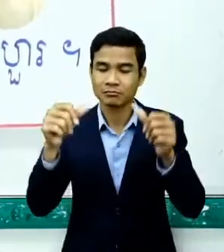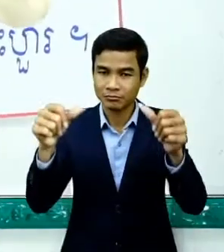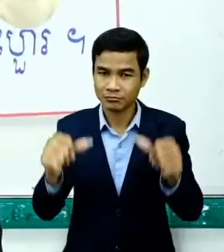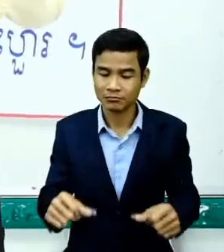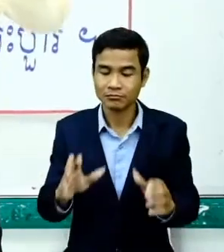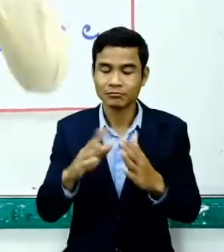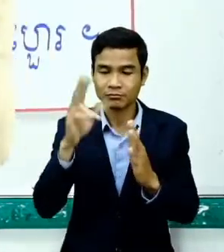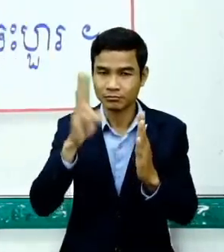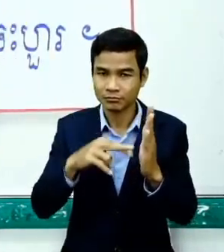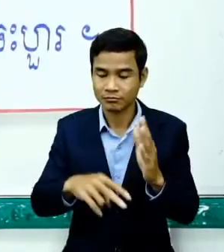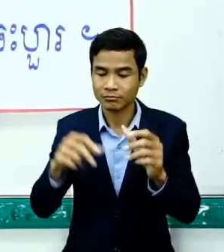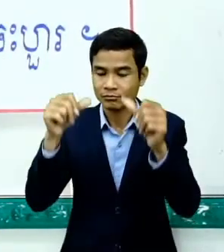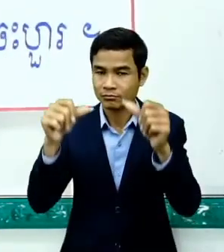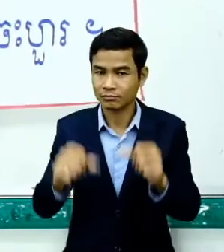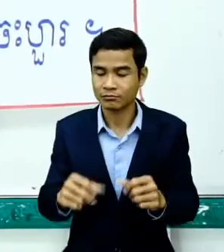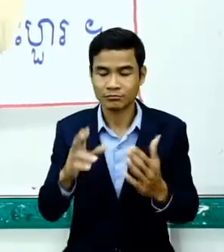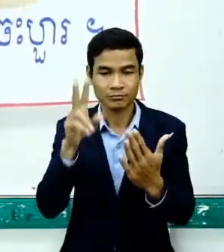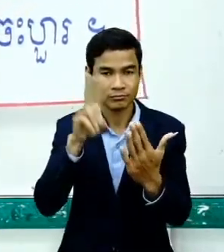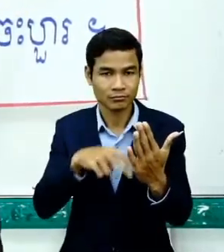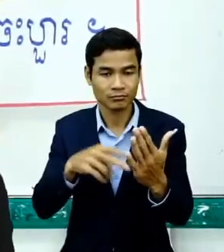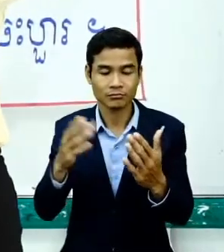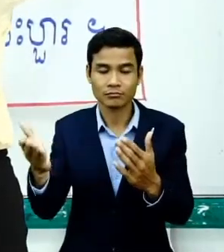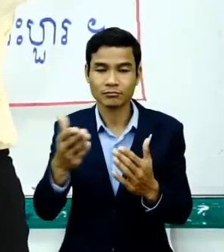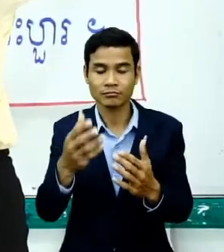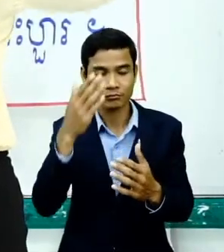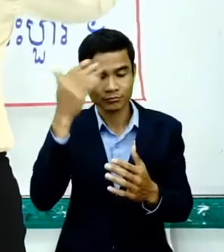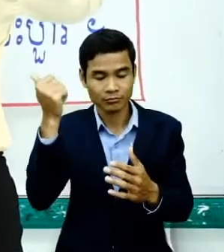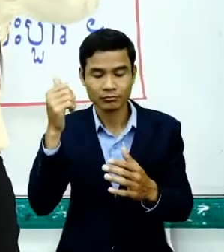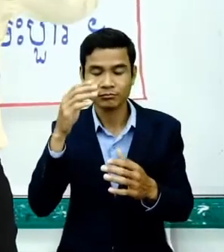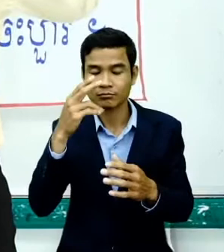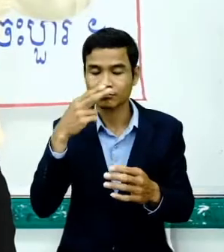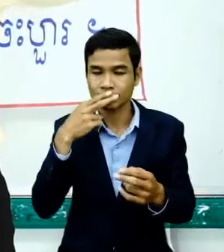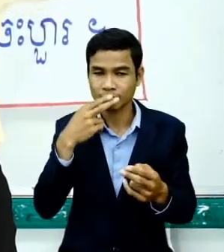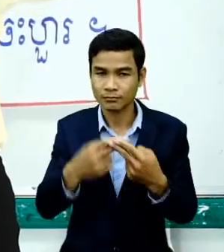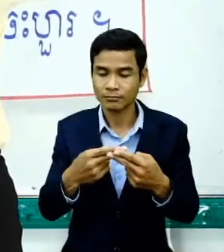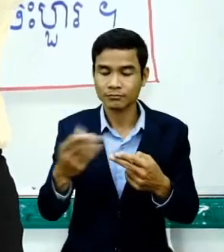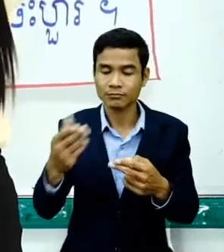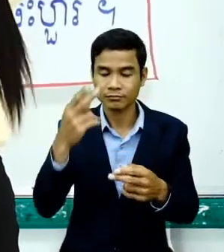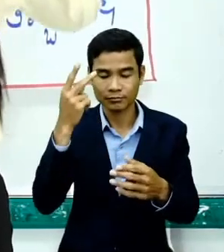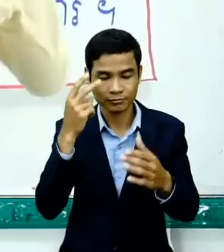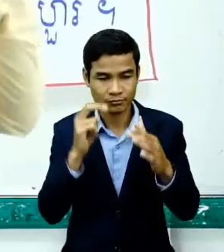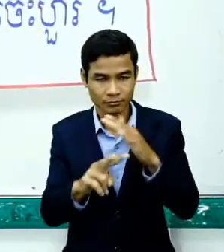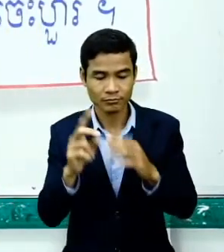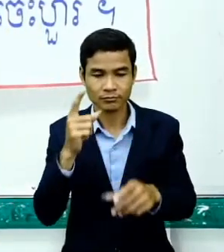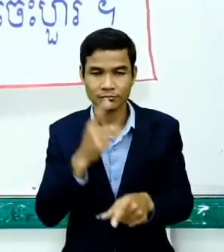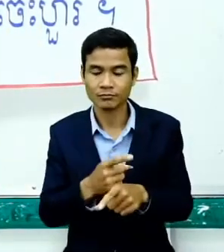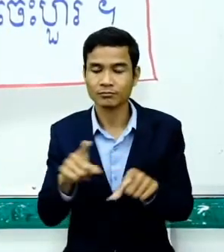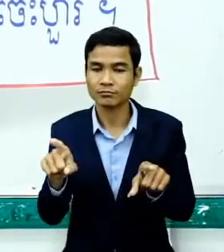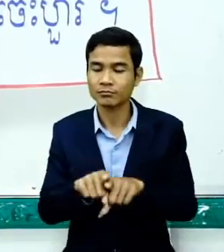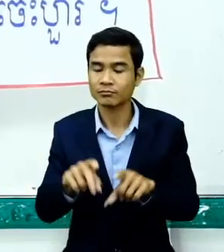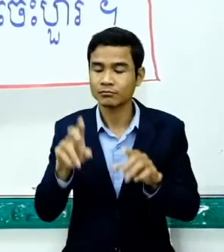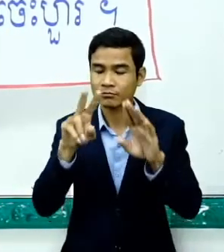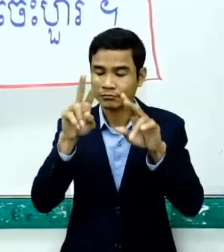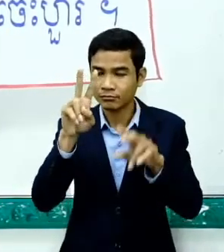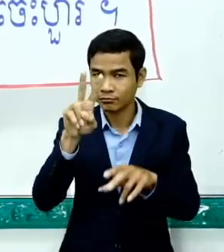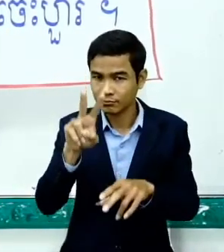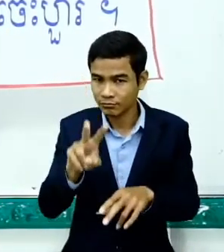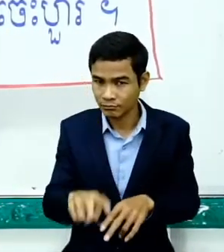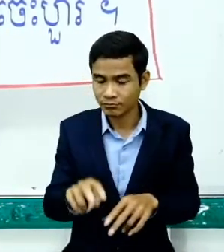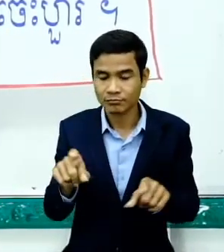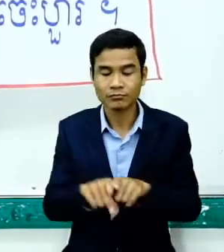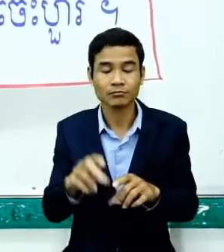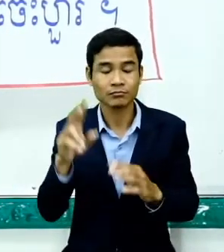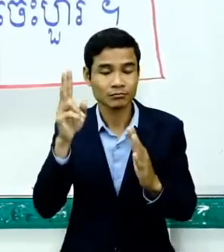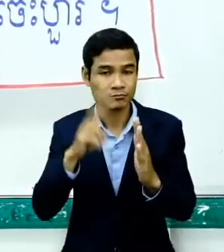ទតែម្ដងហើយកូនកូនកំភ្លេចចម្លើយដែលកូនបានទស្សន៍ទាយតើវាត្រឹមត្រូវឬនឹងខ្លឹមសារអត្ថបទយើងដែរឬ